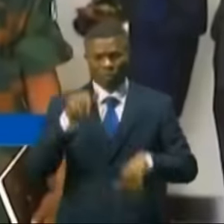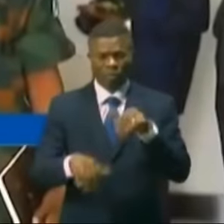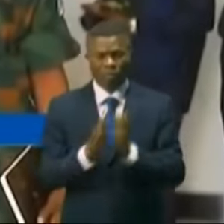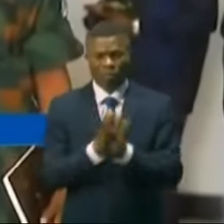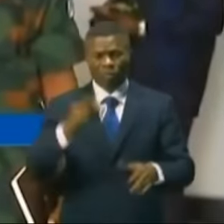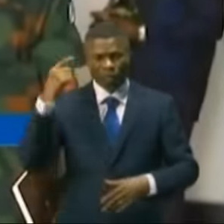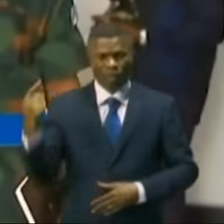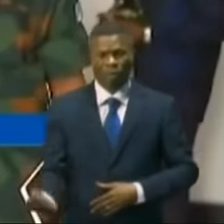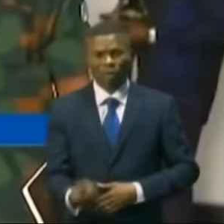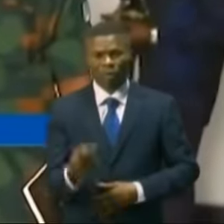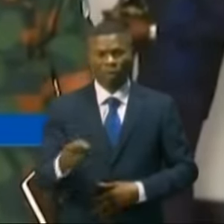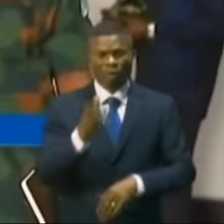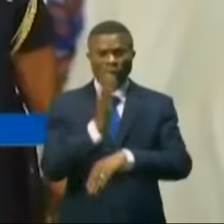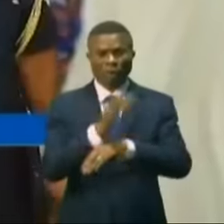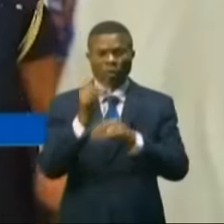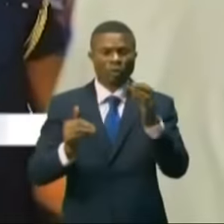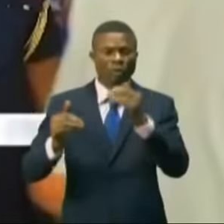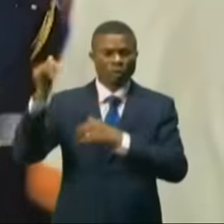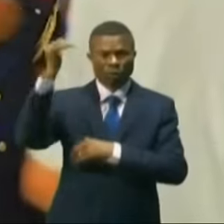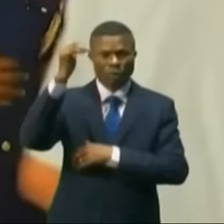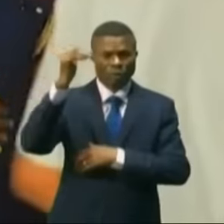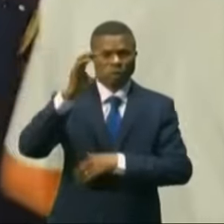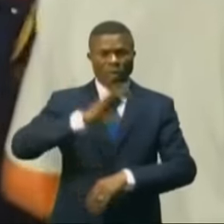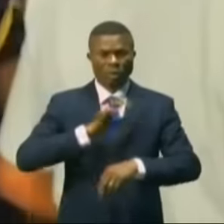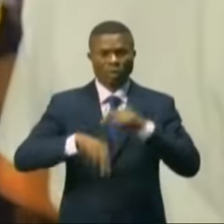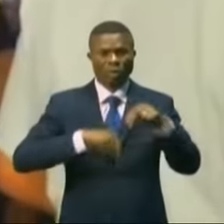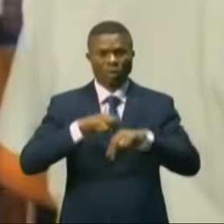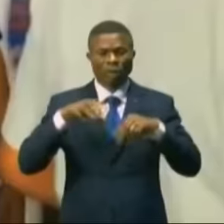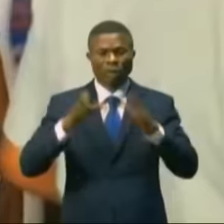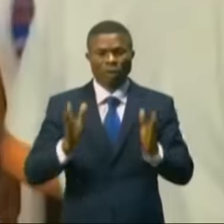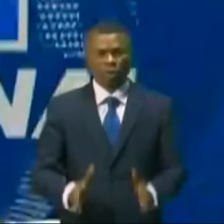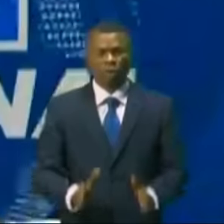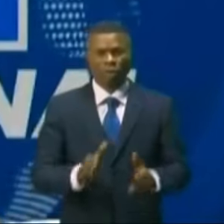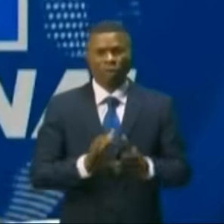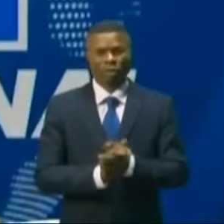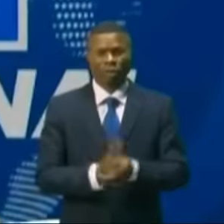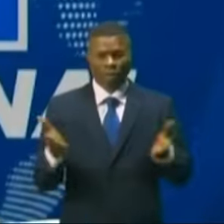permanent du conseil supérieur de la police nationale congolaise.